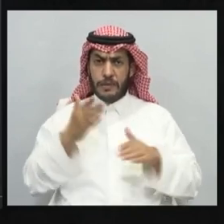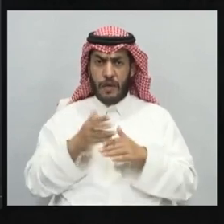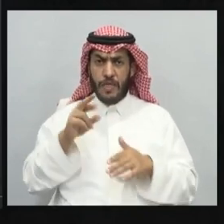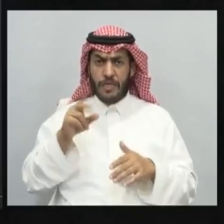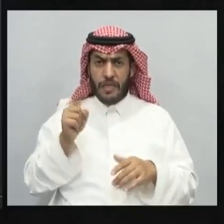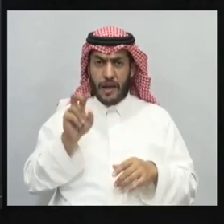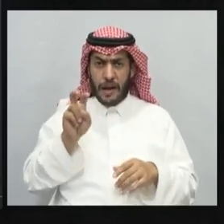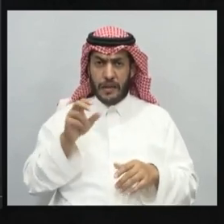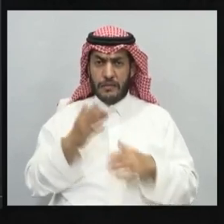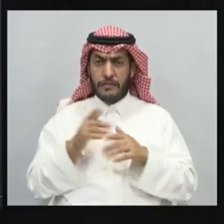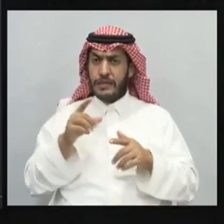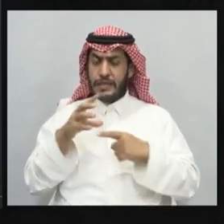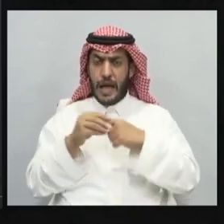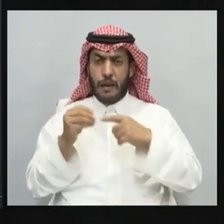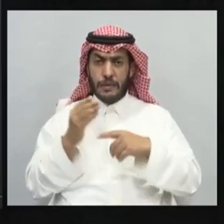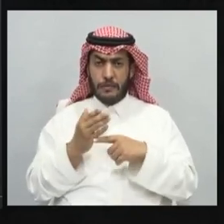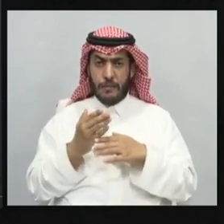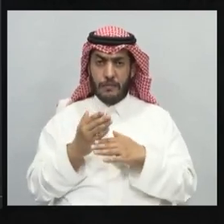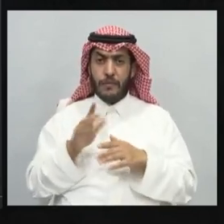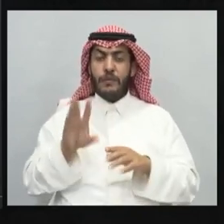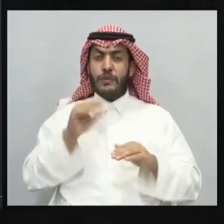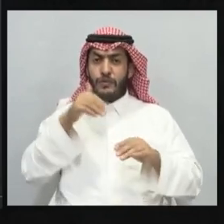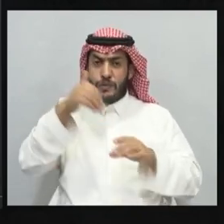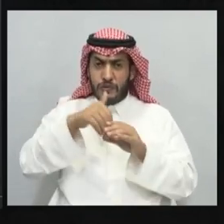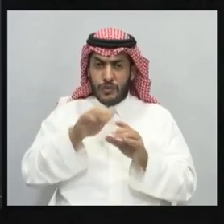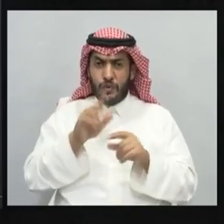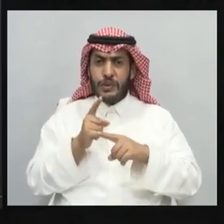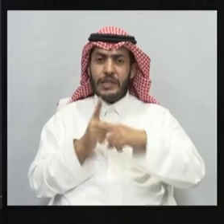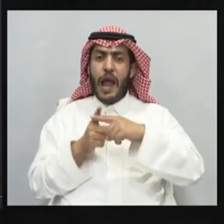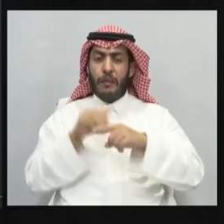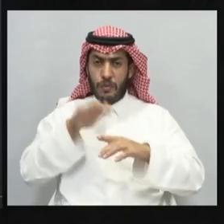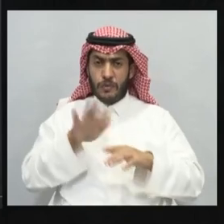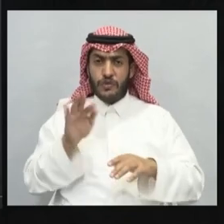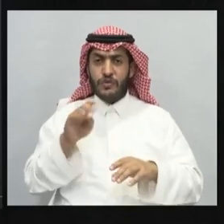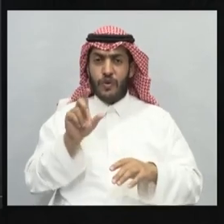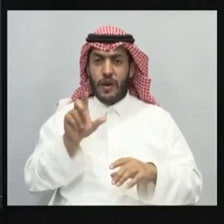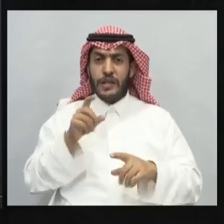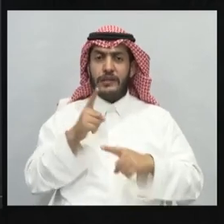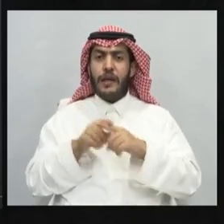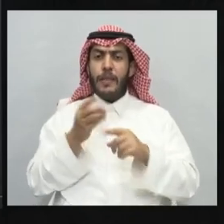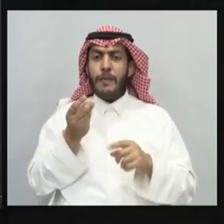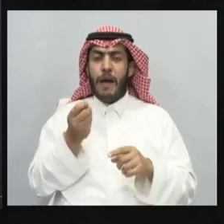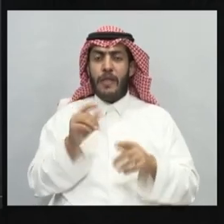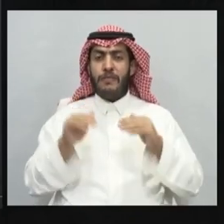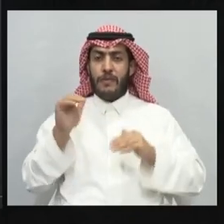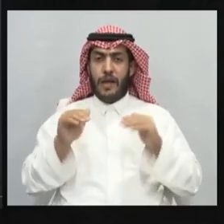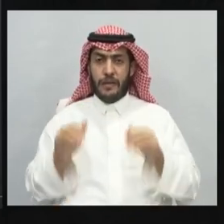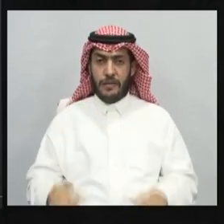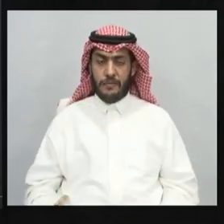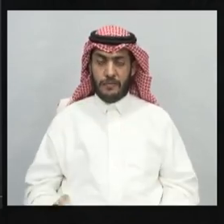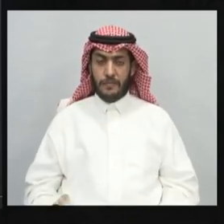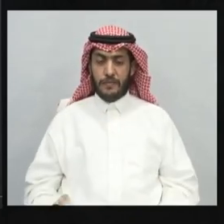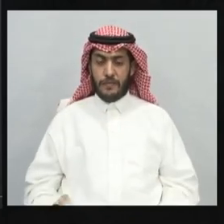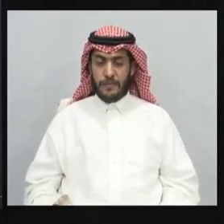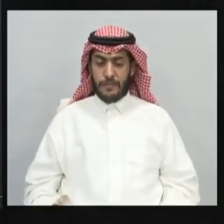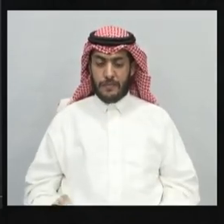مادام انه في شحنه سالبه فاكيد انه في شحنه موجبه جوات هذه الذره تجعل الماده متعادله فهو